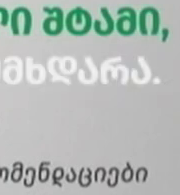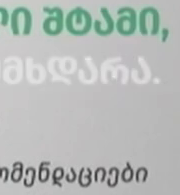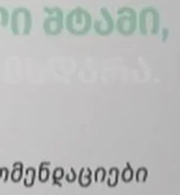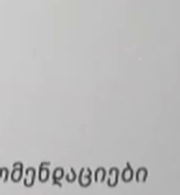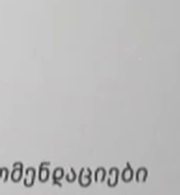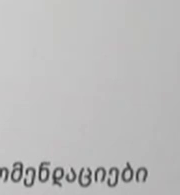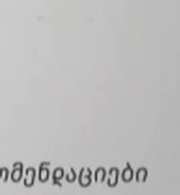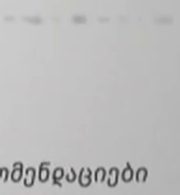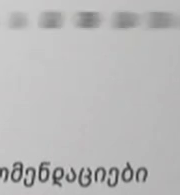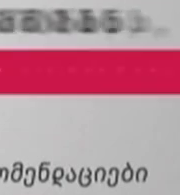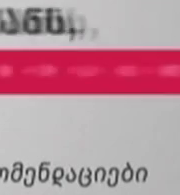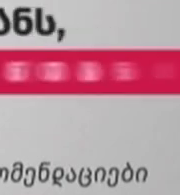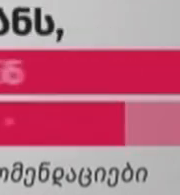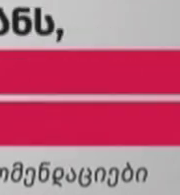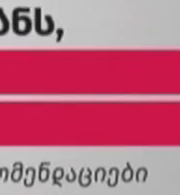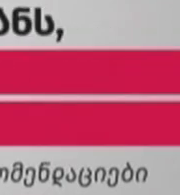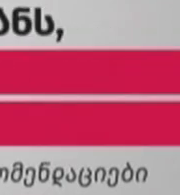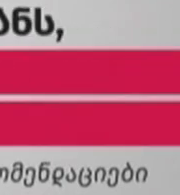არ მომხდარა.